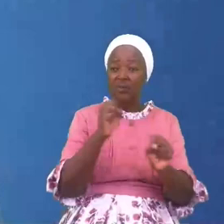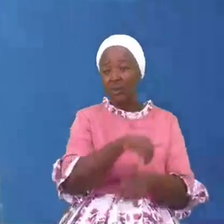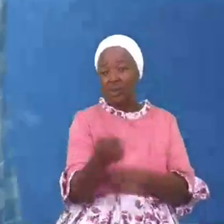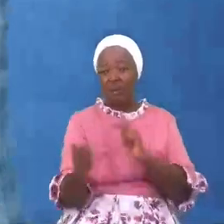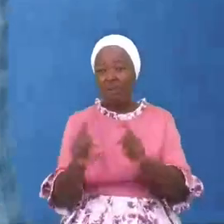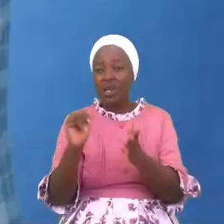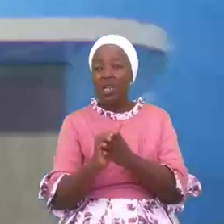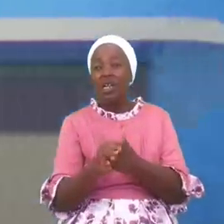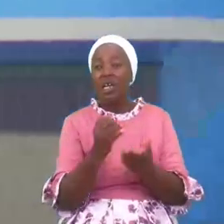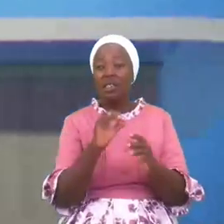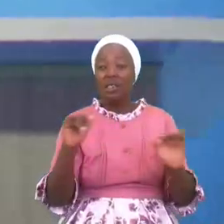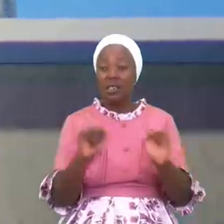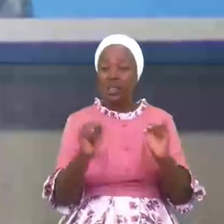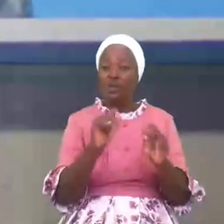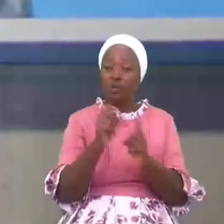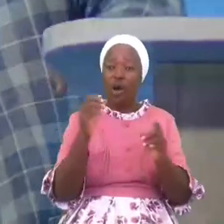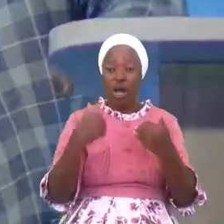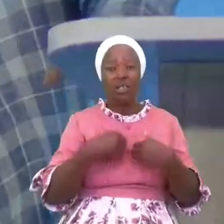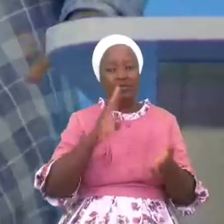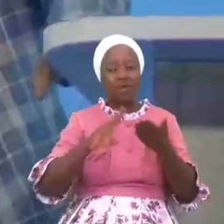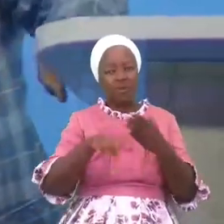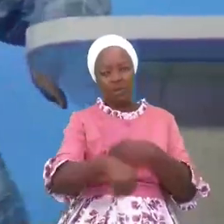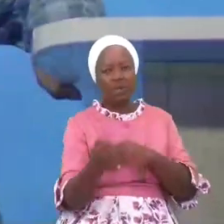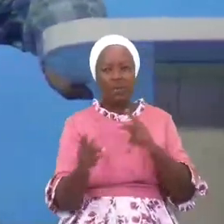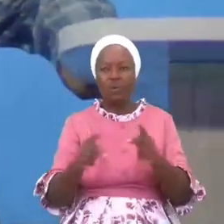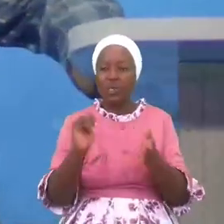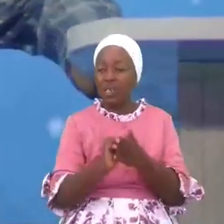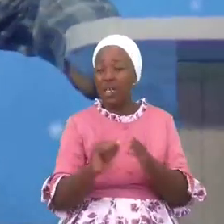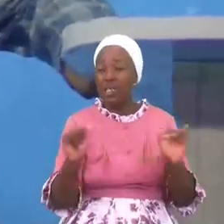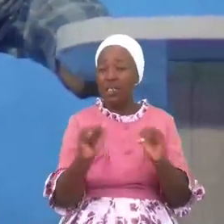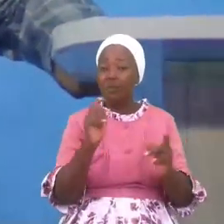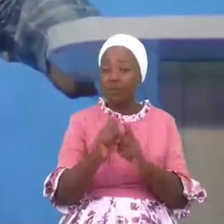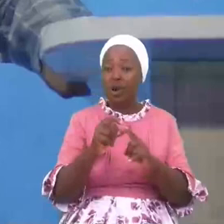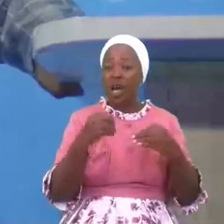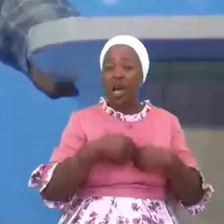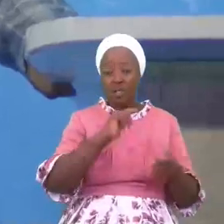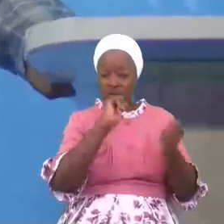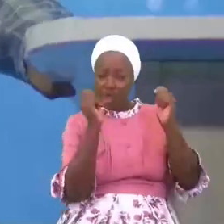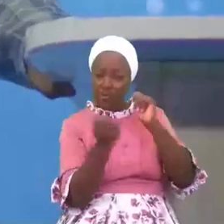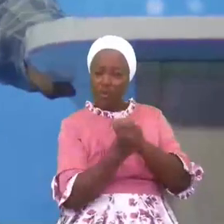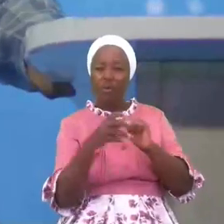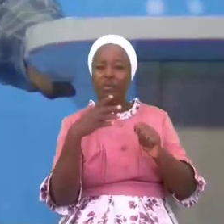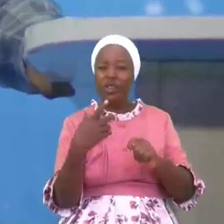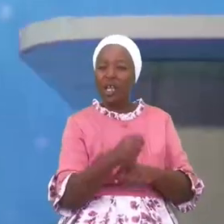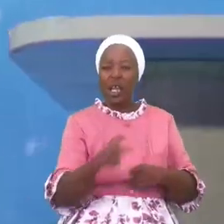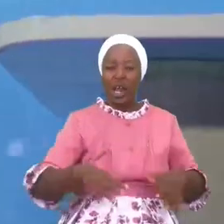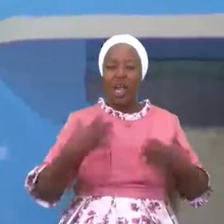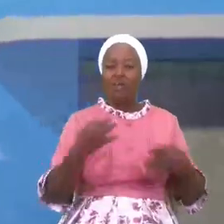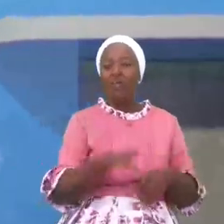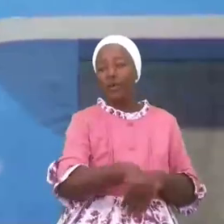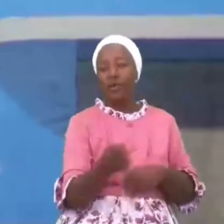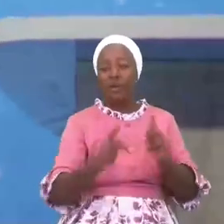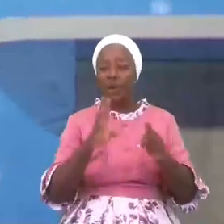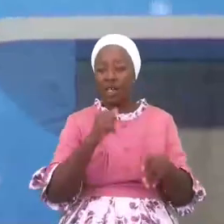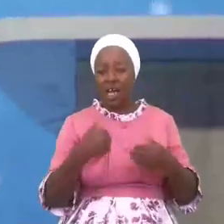Cette même parole a pardonné les autres. Cette même parole a transformé leur vie. Et ils ont